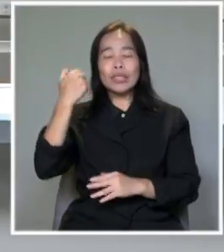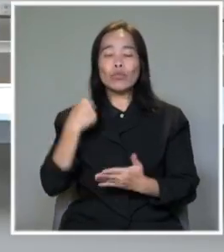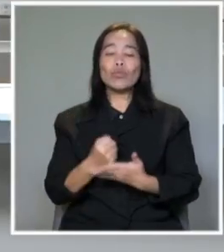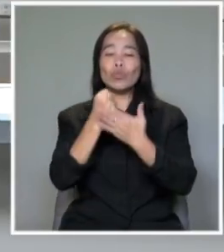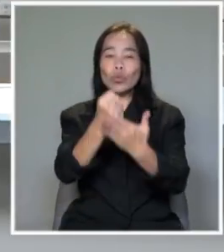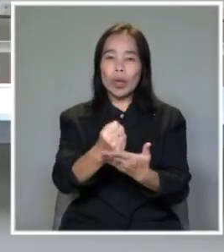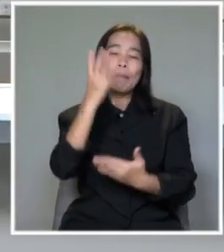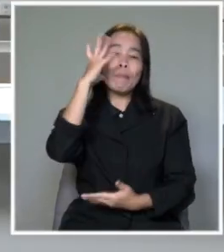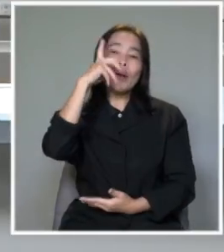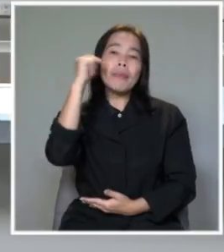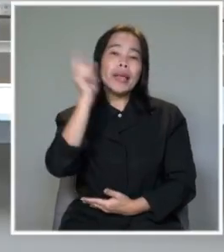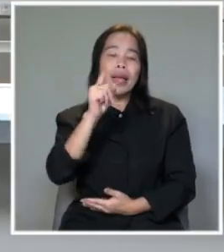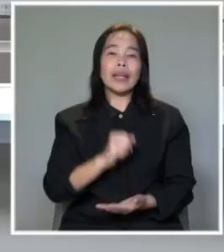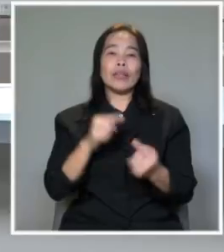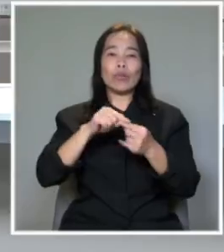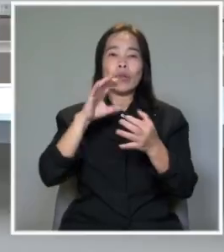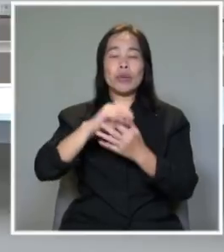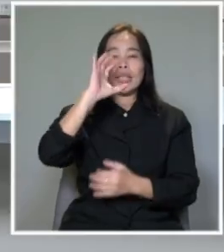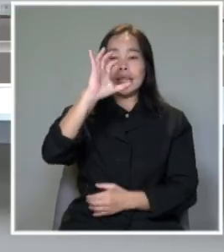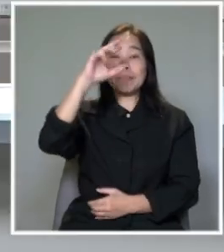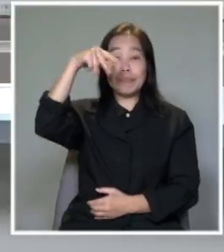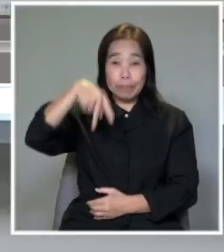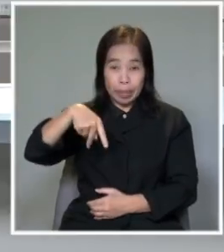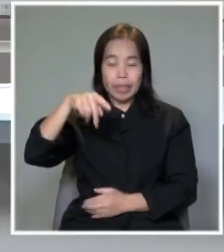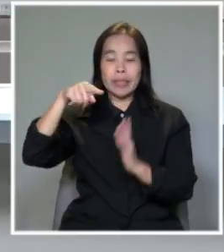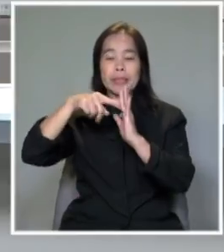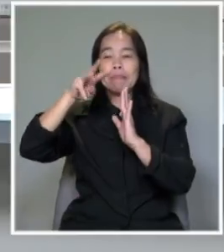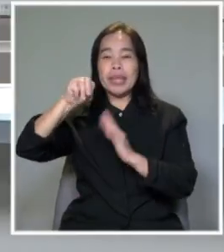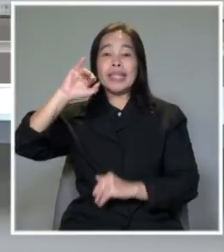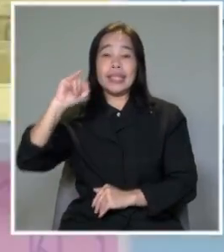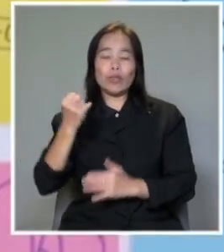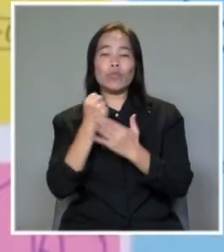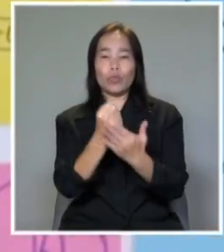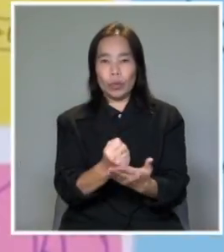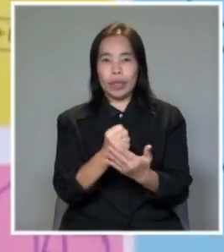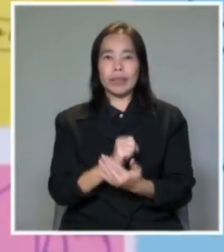กับโครงการ CP Meiji Tensei รุ่นที่5ครับ